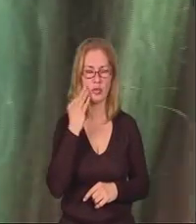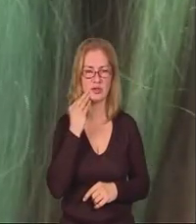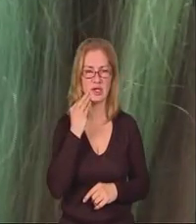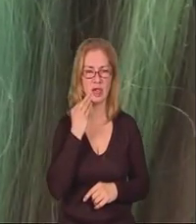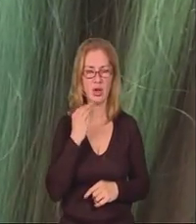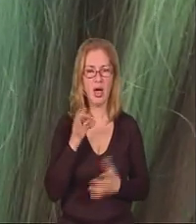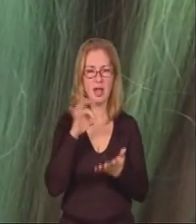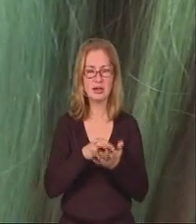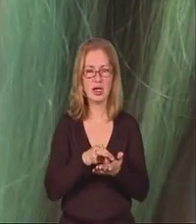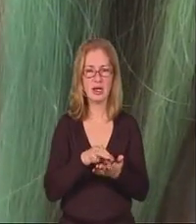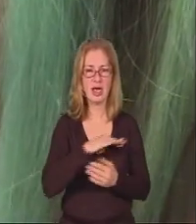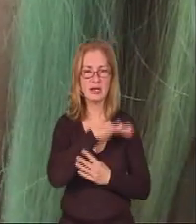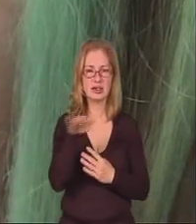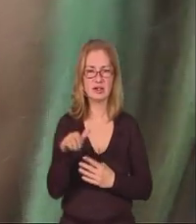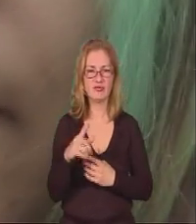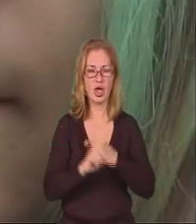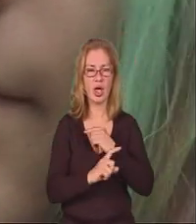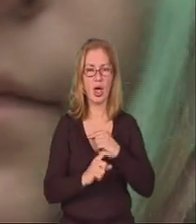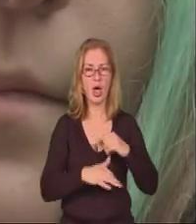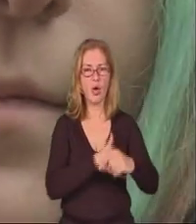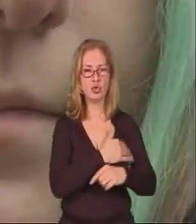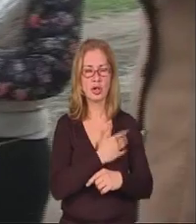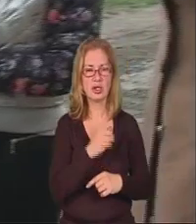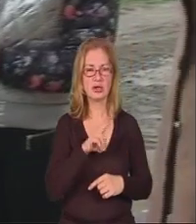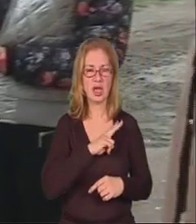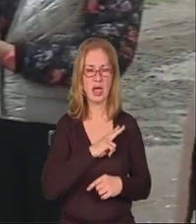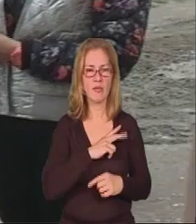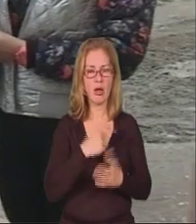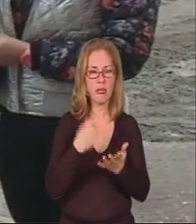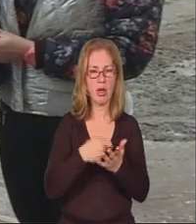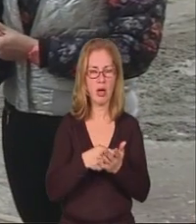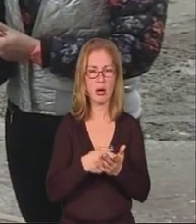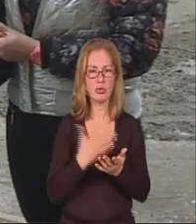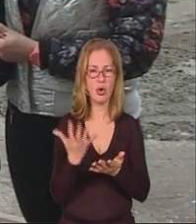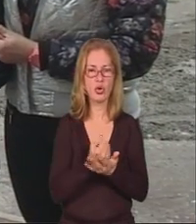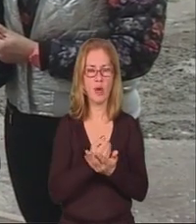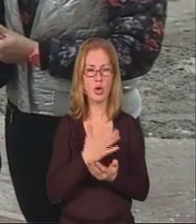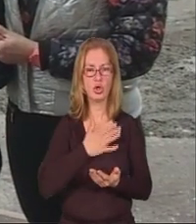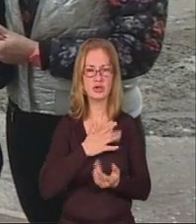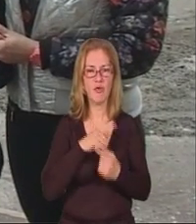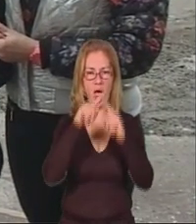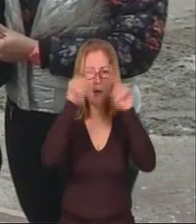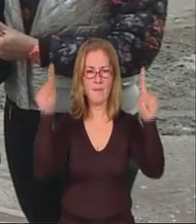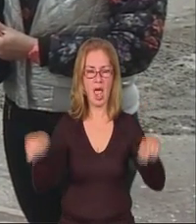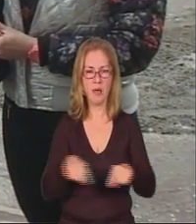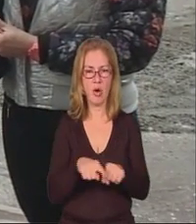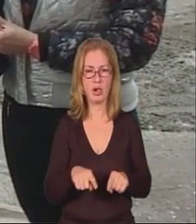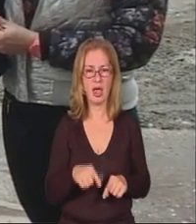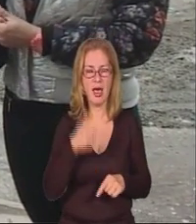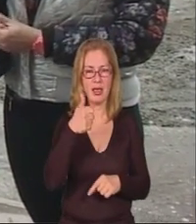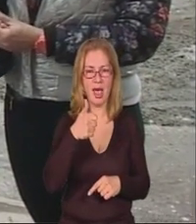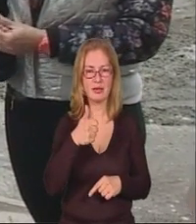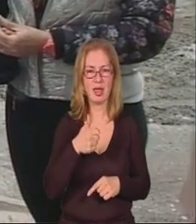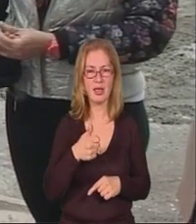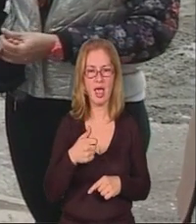od organizatora akcije, cilj im je da svi učenici koji iza sebe imaju brojne nagrade sa takmičenja dobiju svoj bilbord. Jedna od